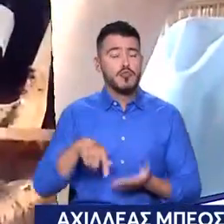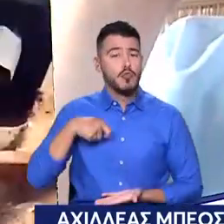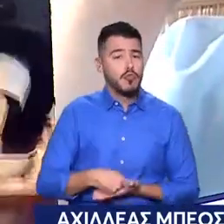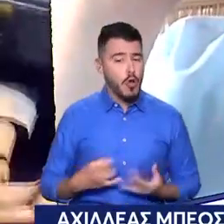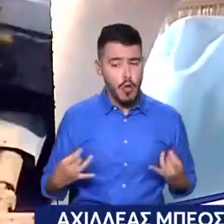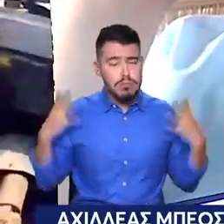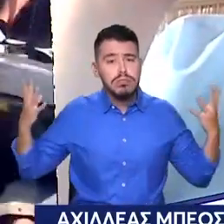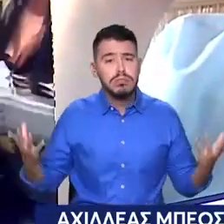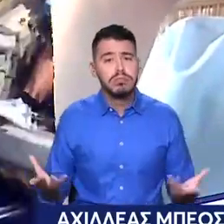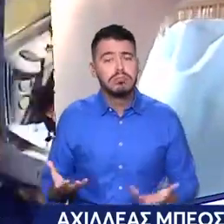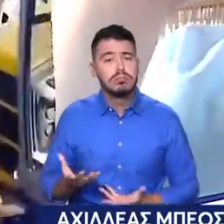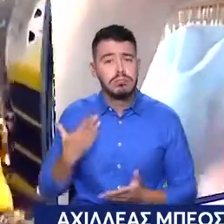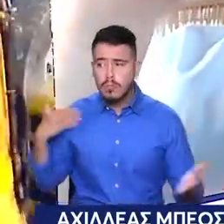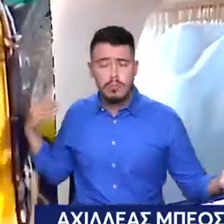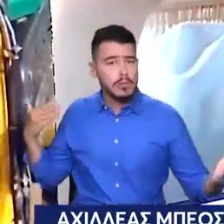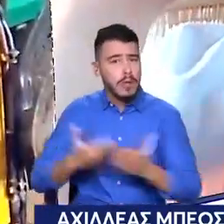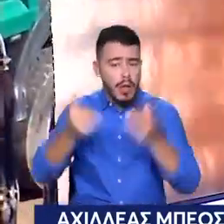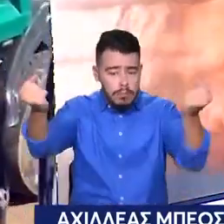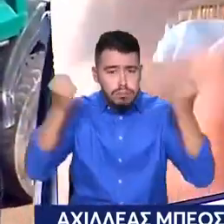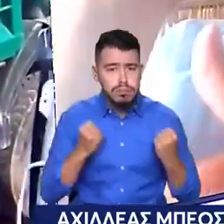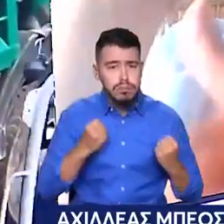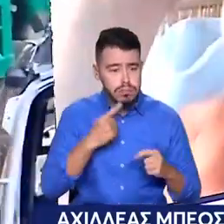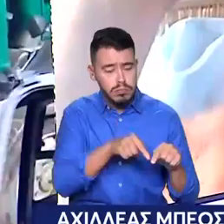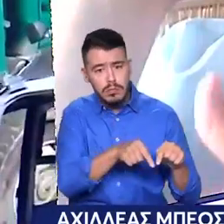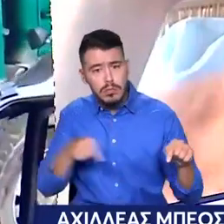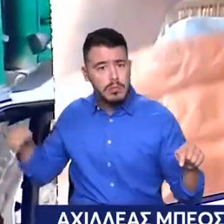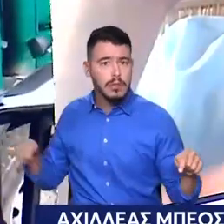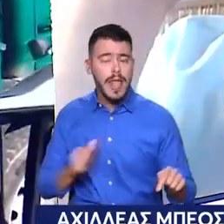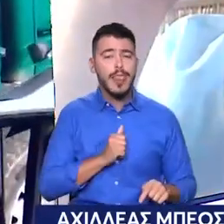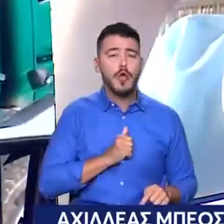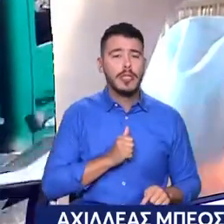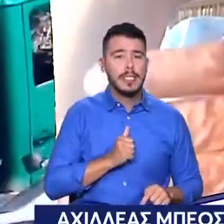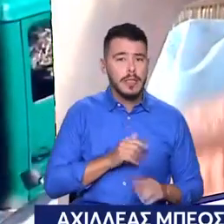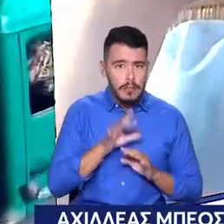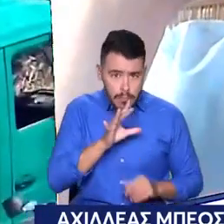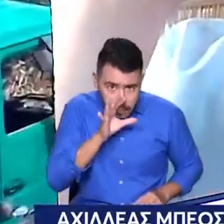από χθες. Διαφοροαπαλλαγή. Είναι κρίμα, γιατί οι άνθρωποι πραγματικά